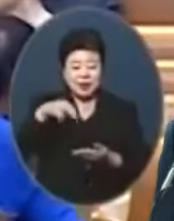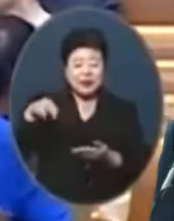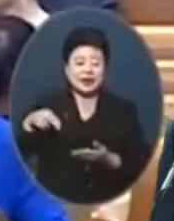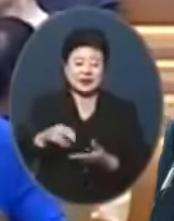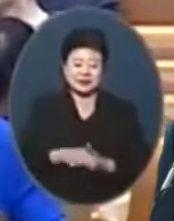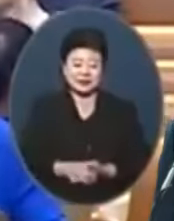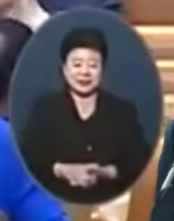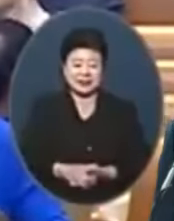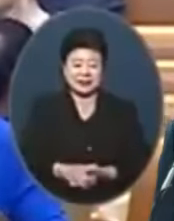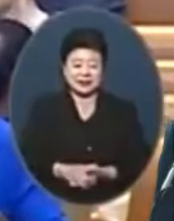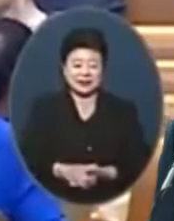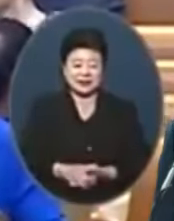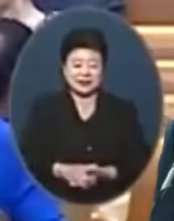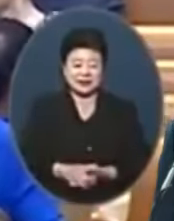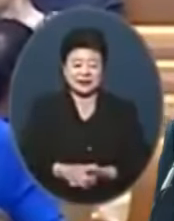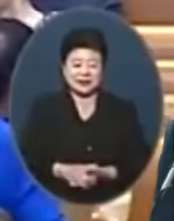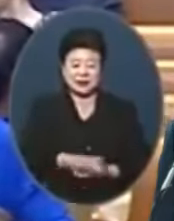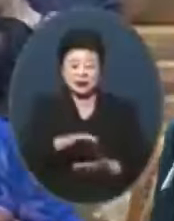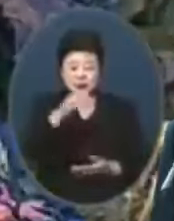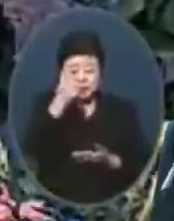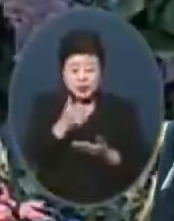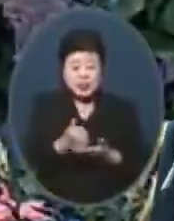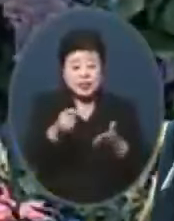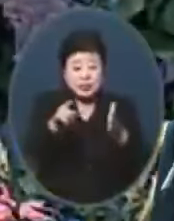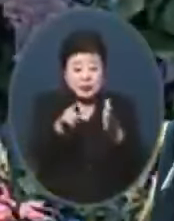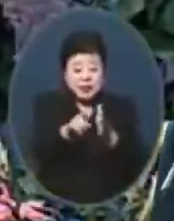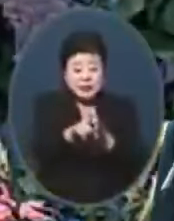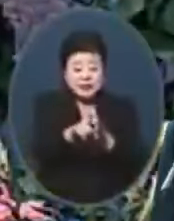방황하였습니다. 저희 죄를 위하여